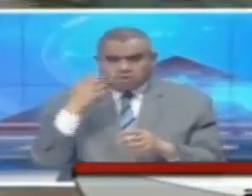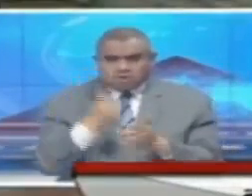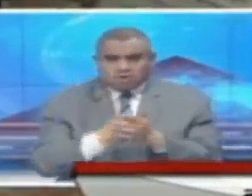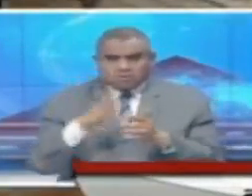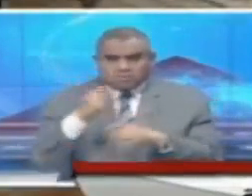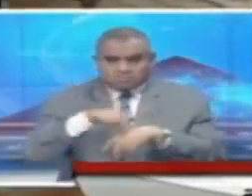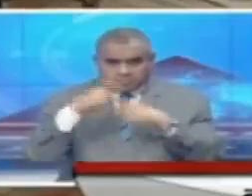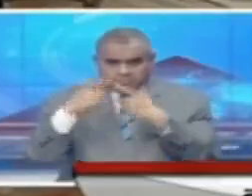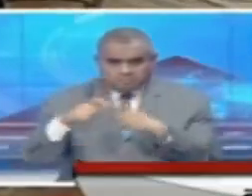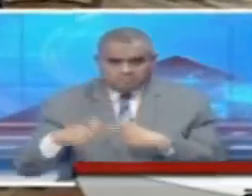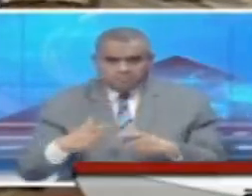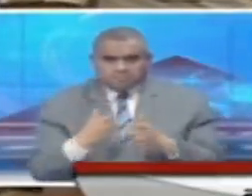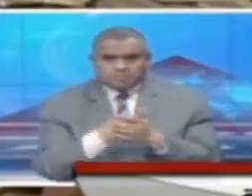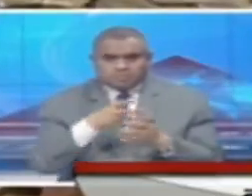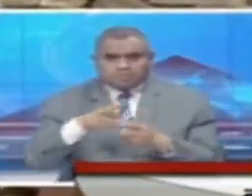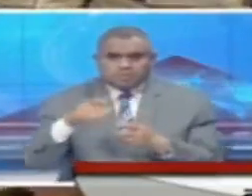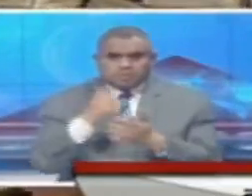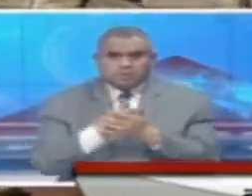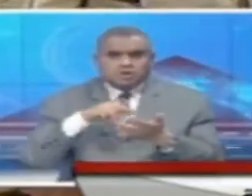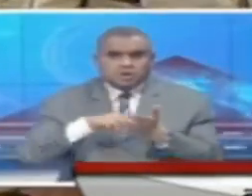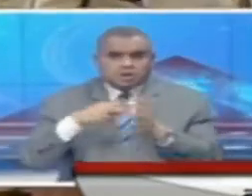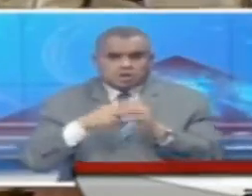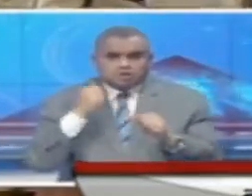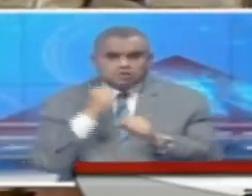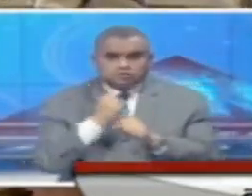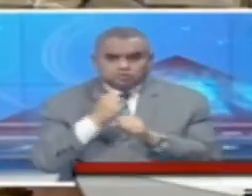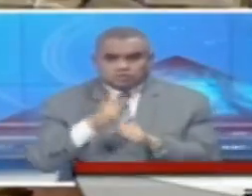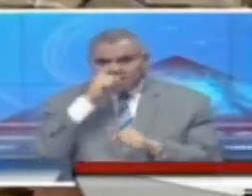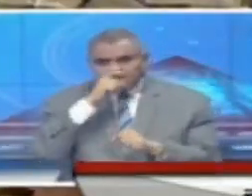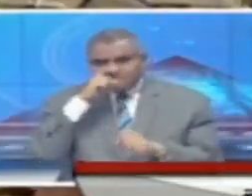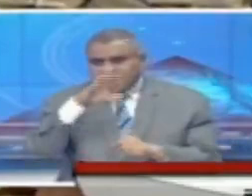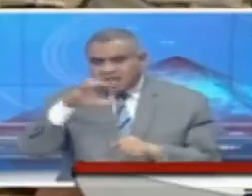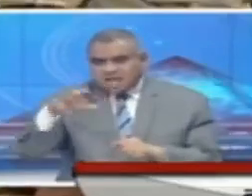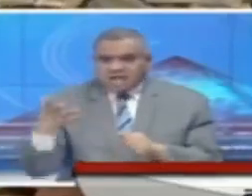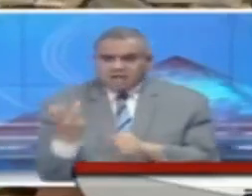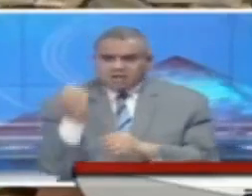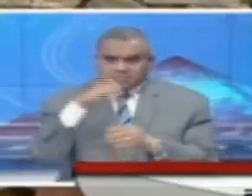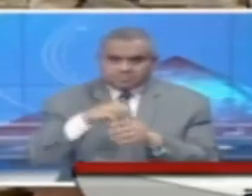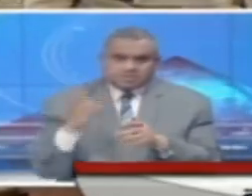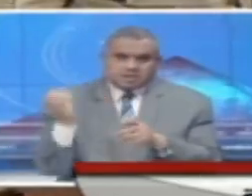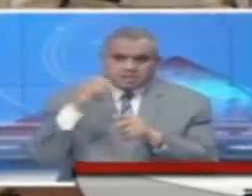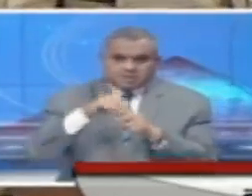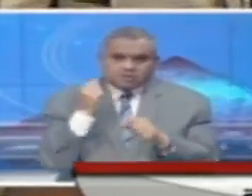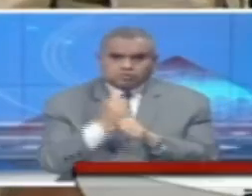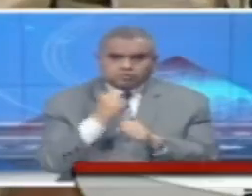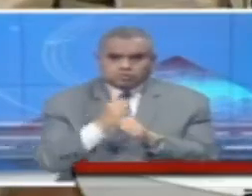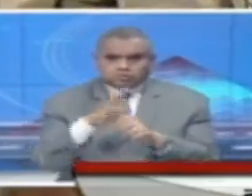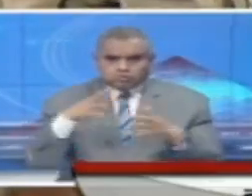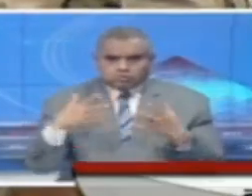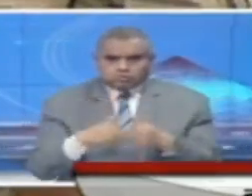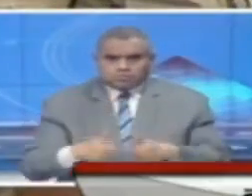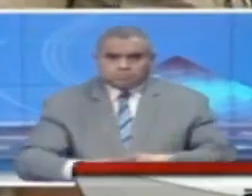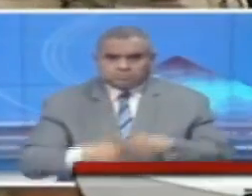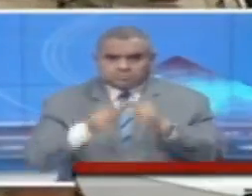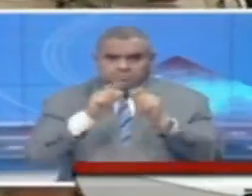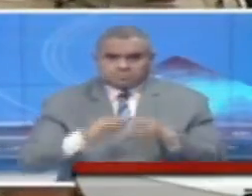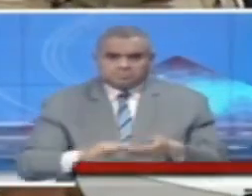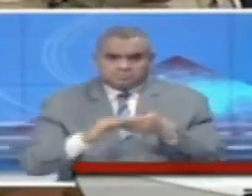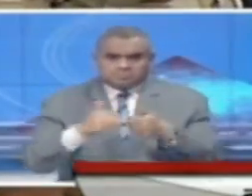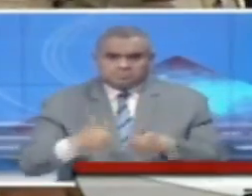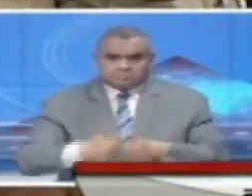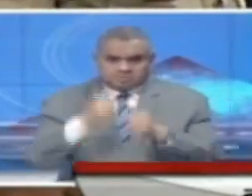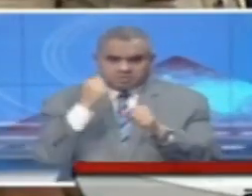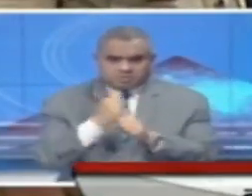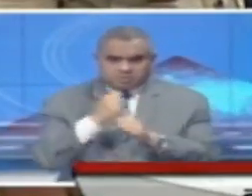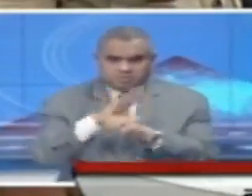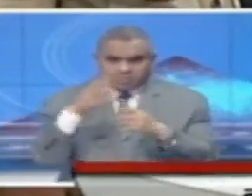عاملاه وفقا للاحتياجات اللي هي ممكن القرية الام تخدم عدد القرى، ووفقا لعدد اللي هيتقدموا للحصول عليهم عشان